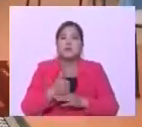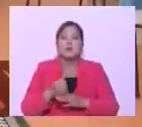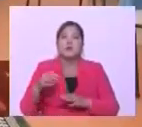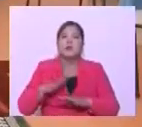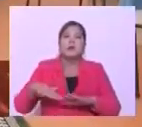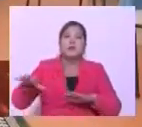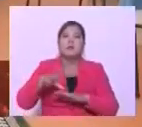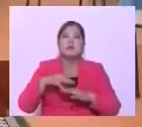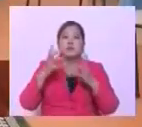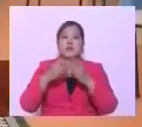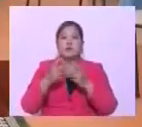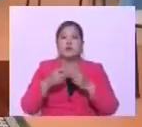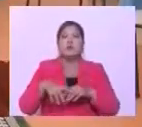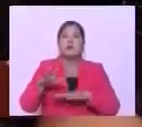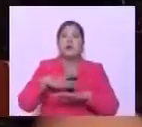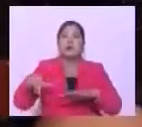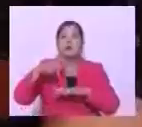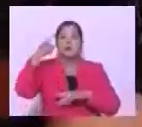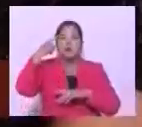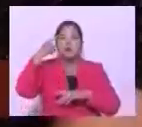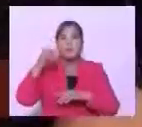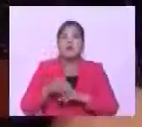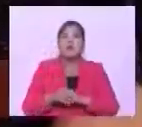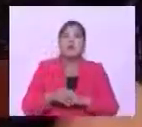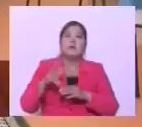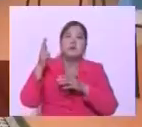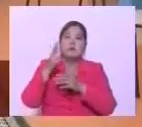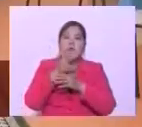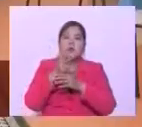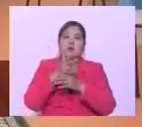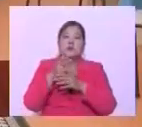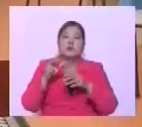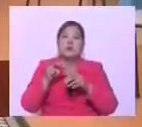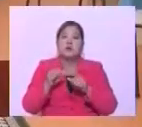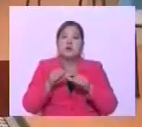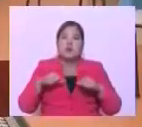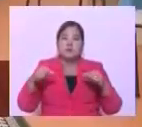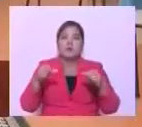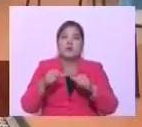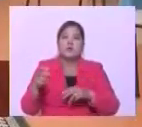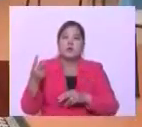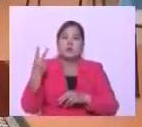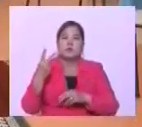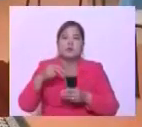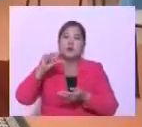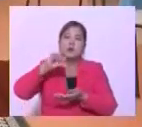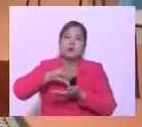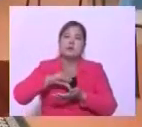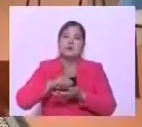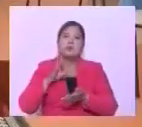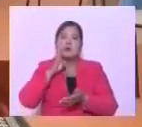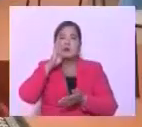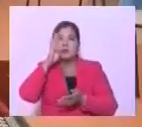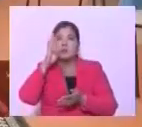санасу үкіметтің және халықтың ойымен пікірі. Бақылаушылар келіп отыр мына, екі бақылаушы келді қатысып отыр. Таңертеңнен